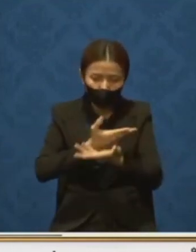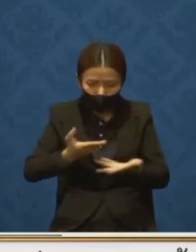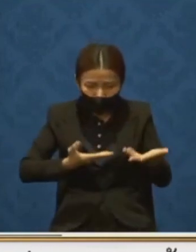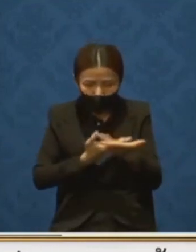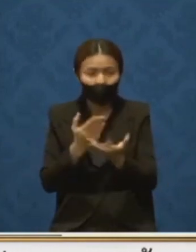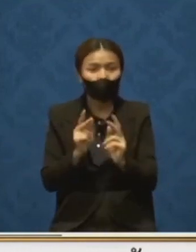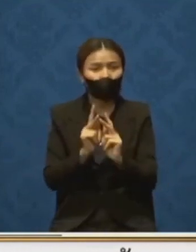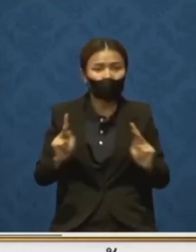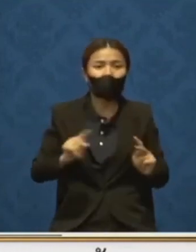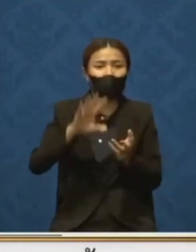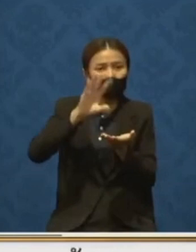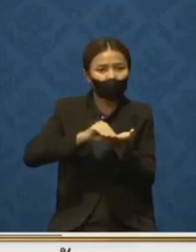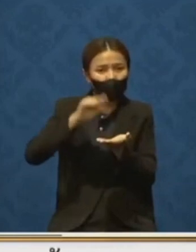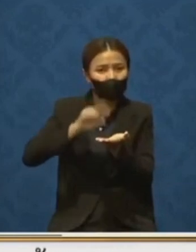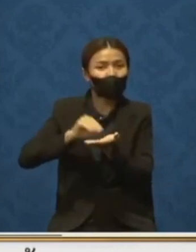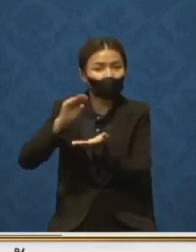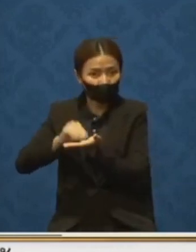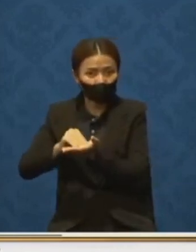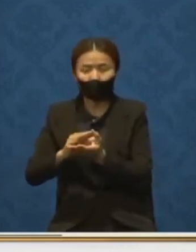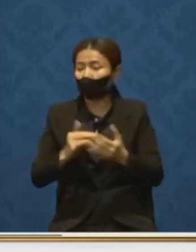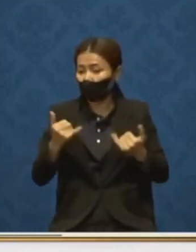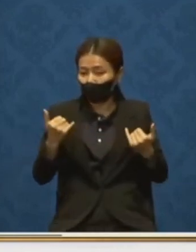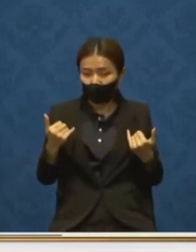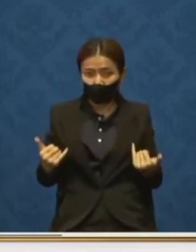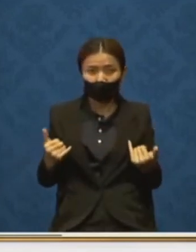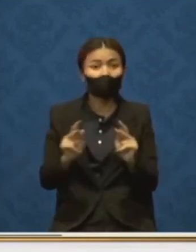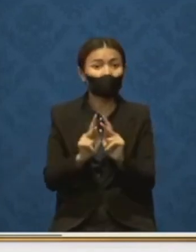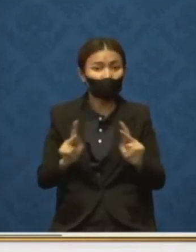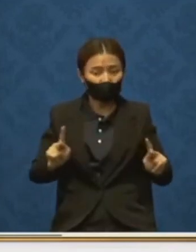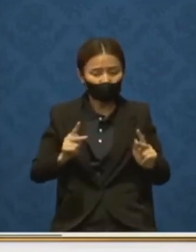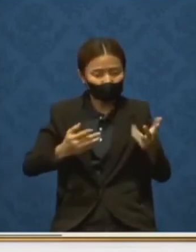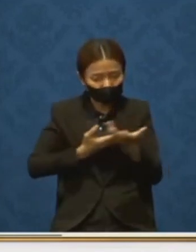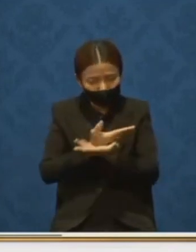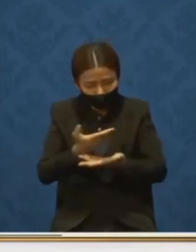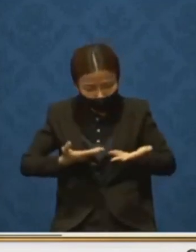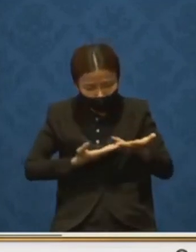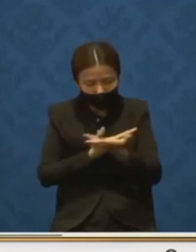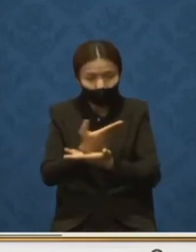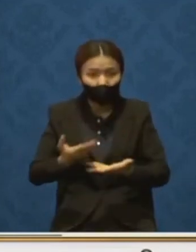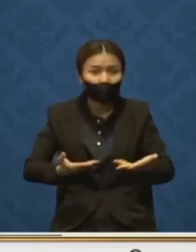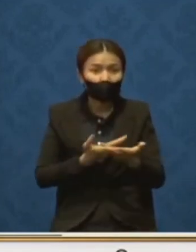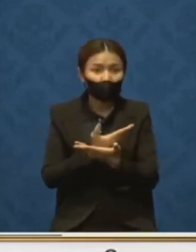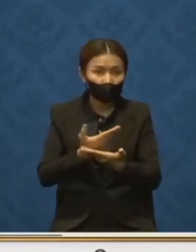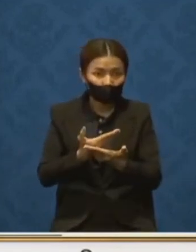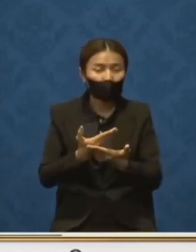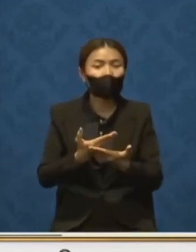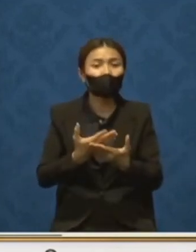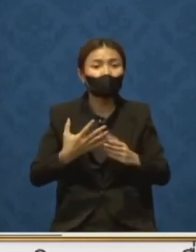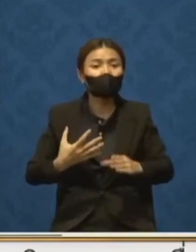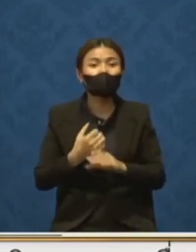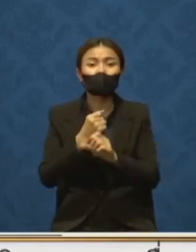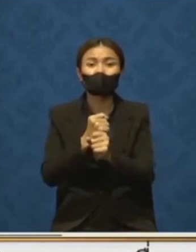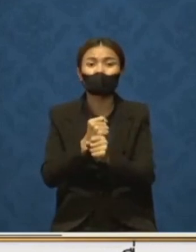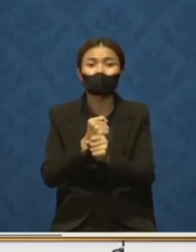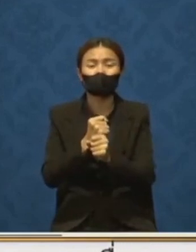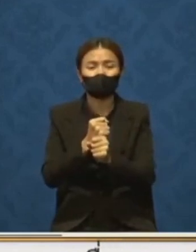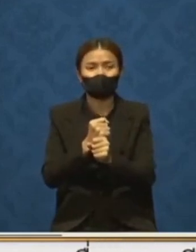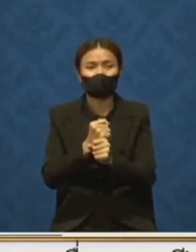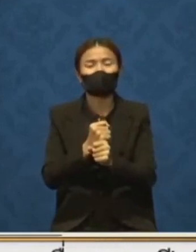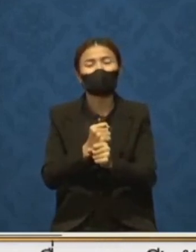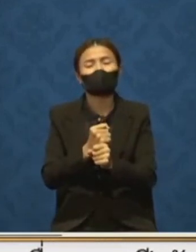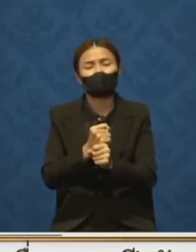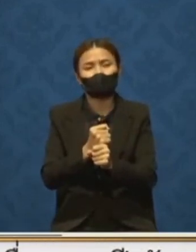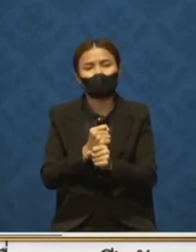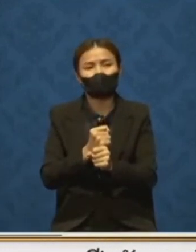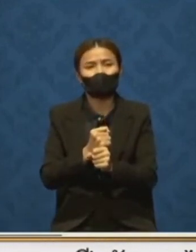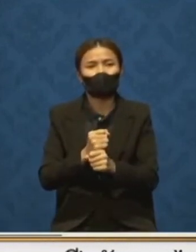มการผลการพิจารณาของคณะกรรมการปรากฏว่าคณะกรรมการได้มีผลการพิจารณ